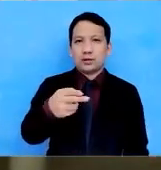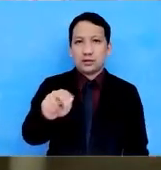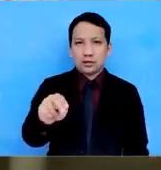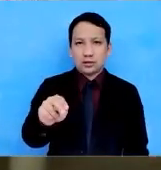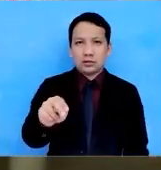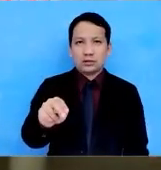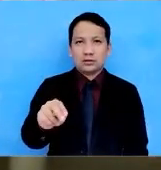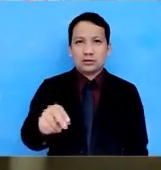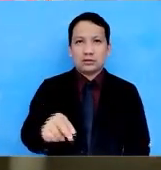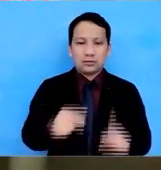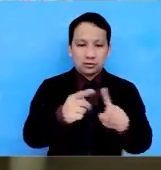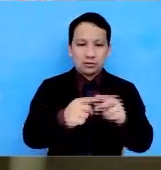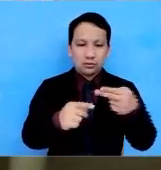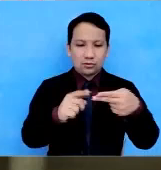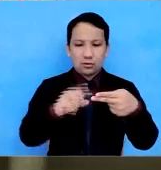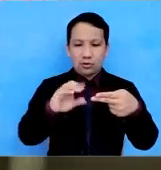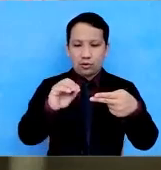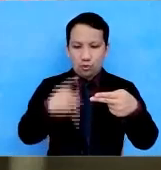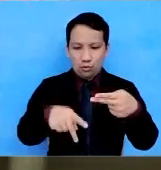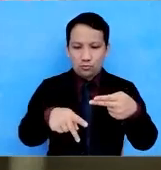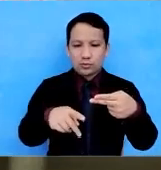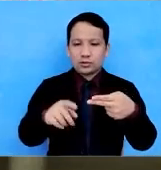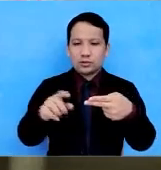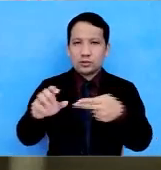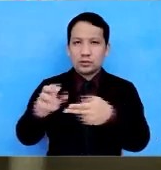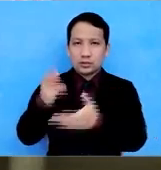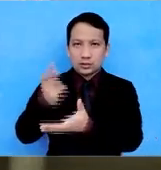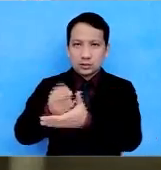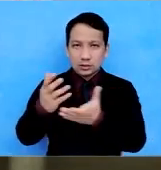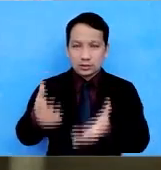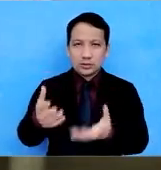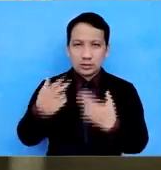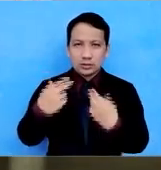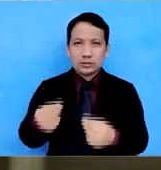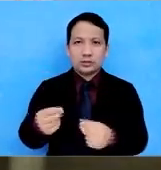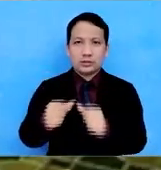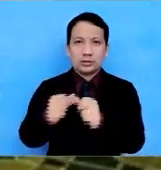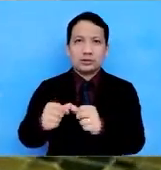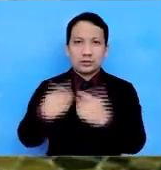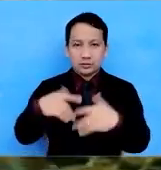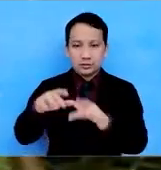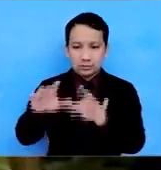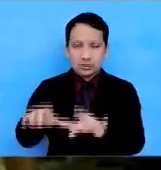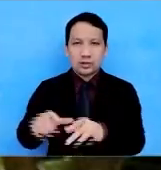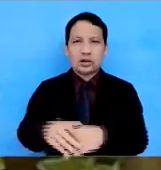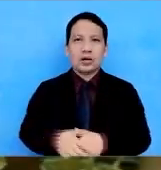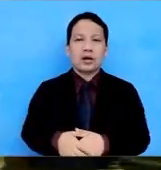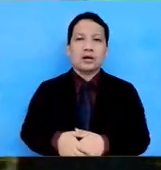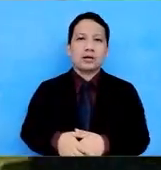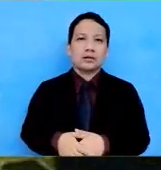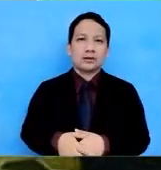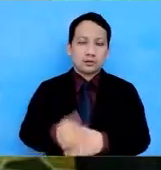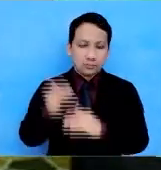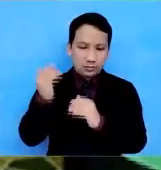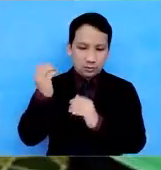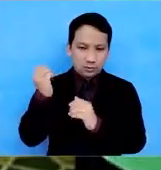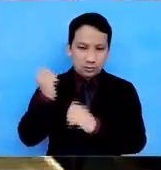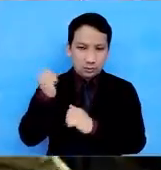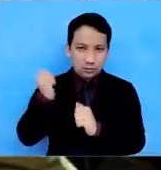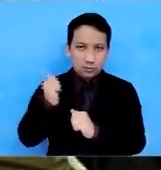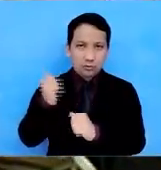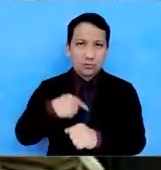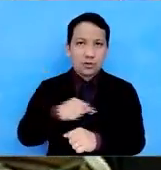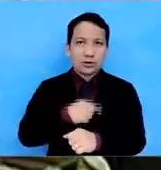hope, rescue, healing, compassion. Ang hope lang namin ay